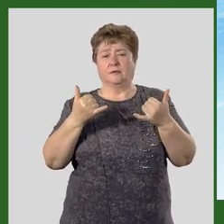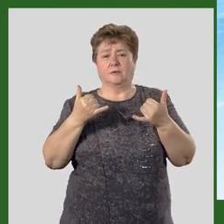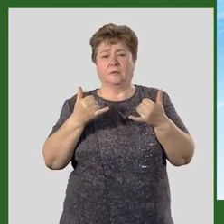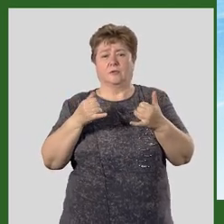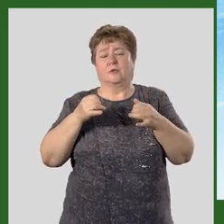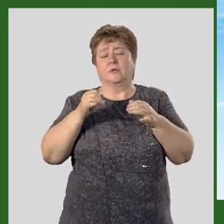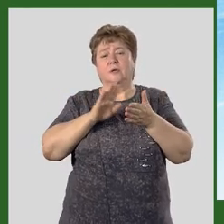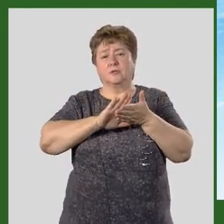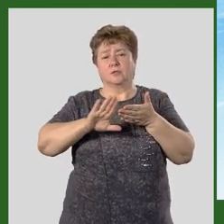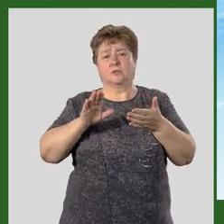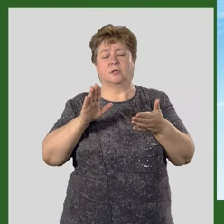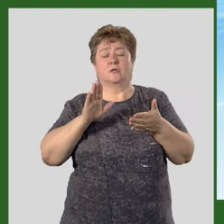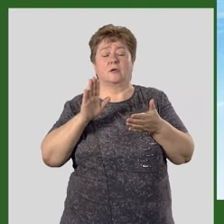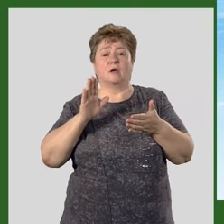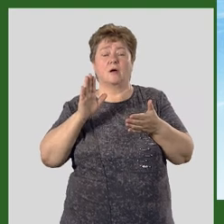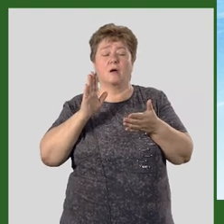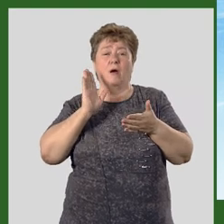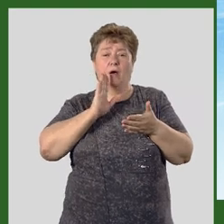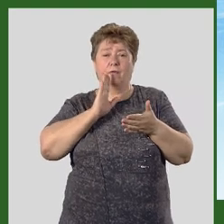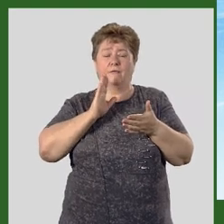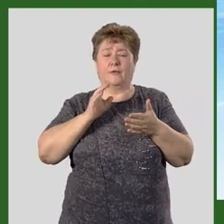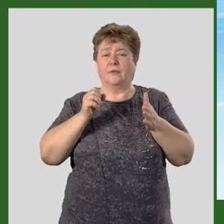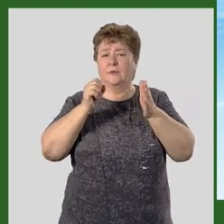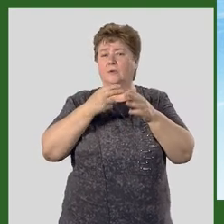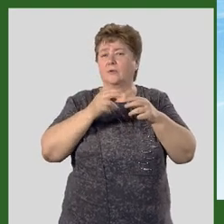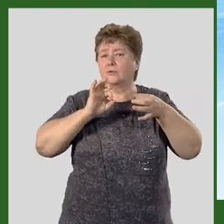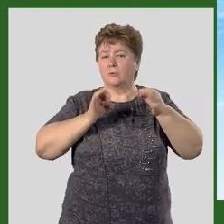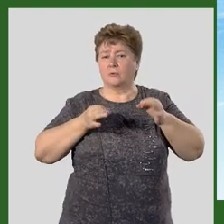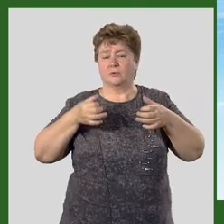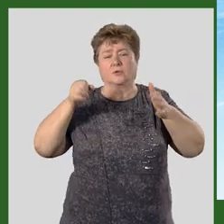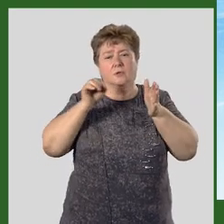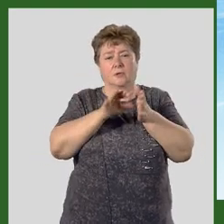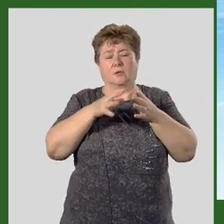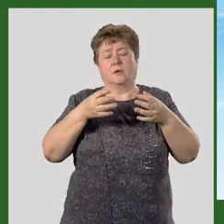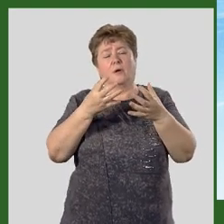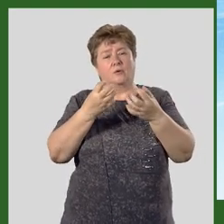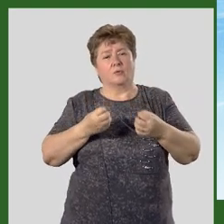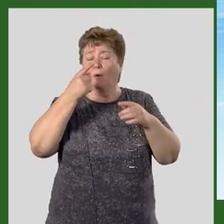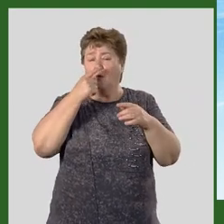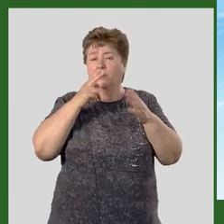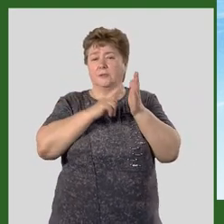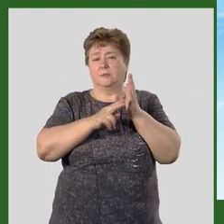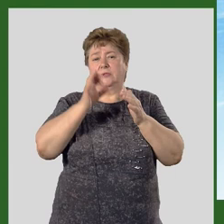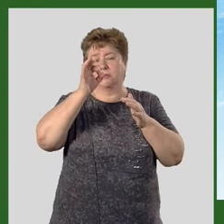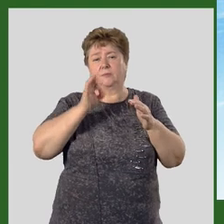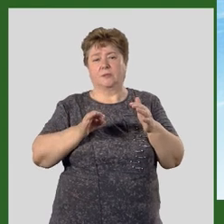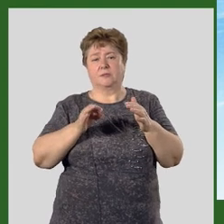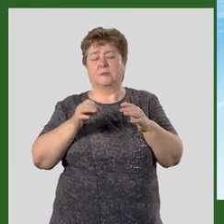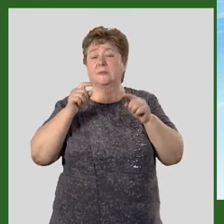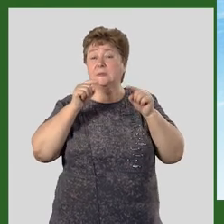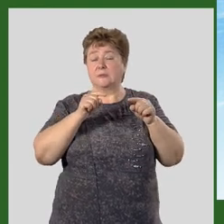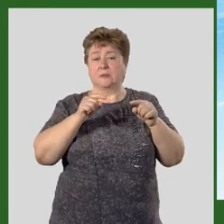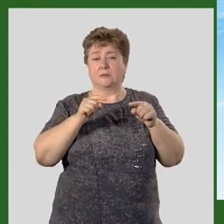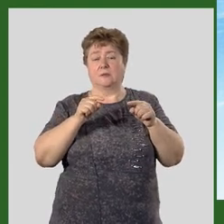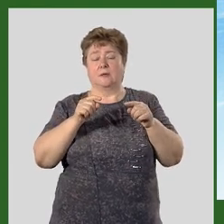Современные опреснители – сложные энергоемкие сооружения. Около 70% из